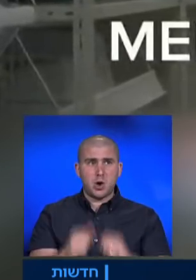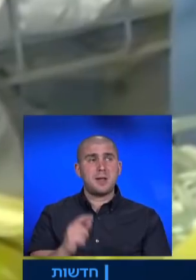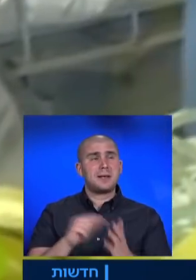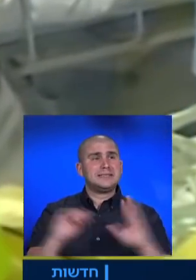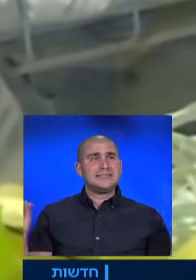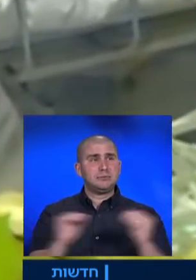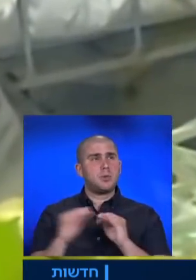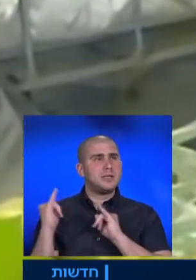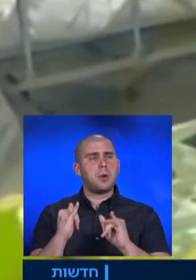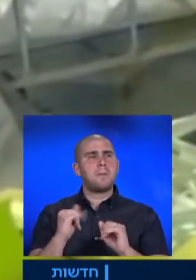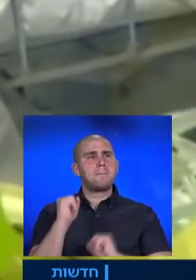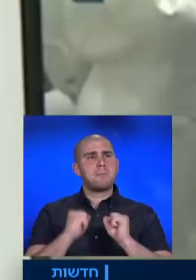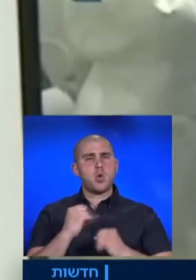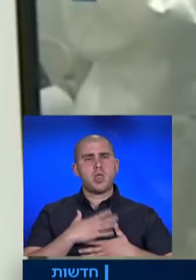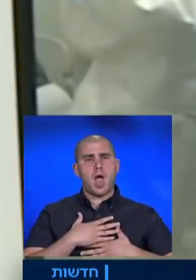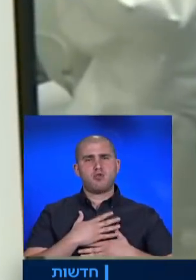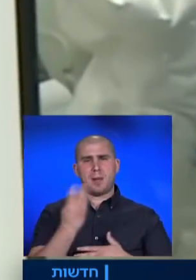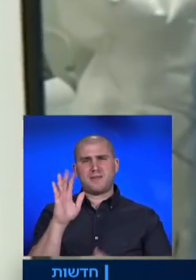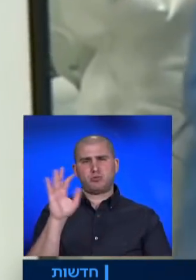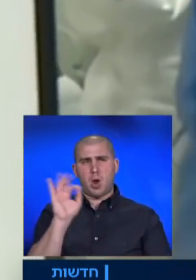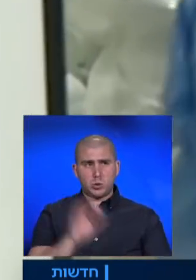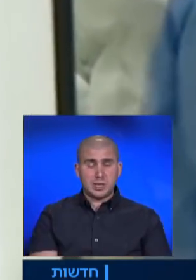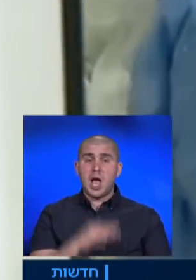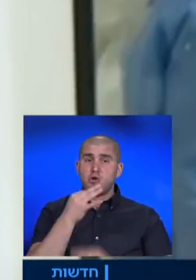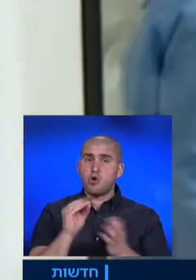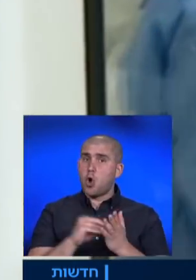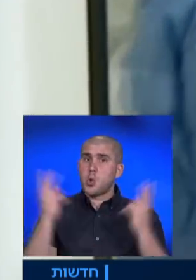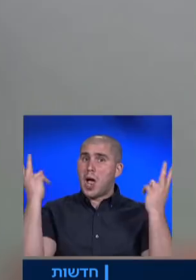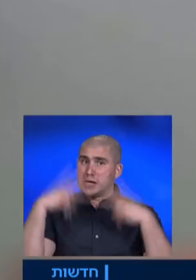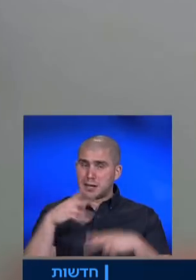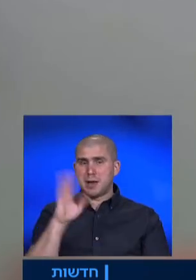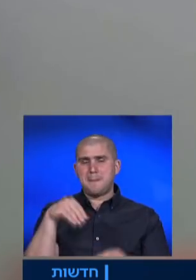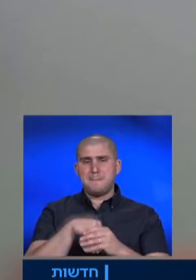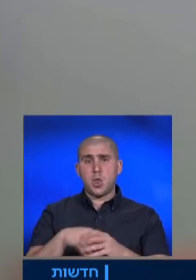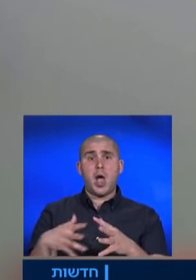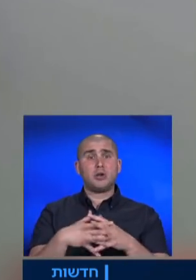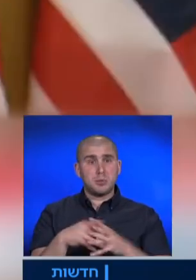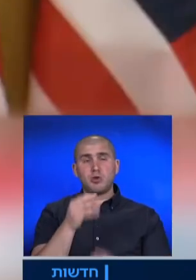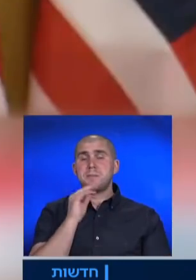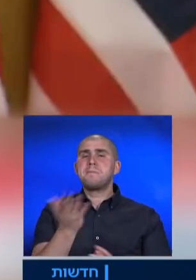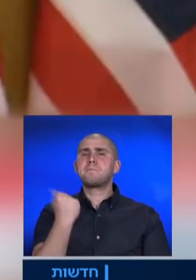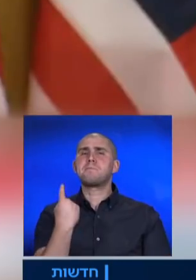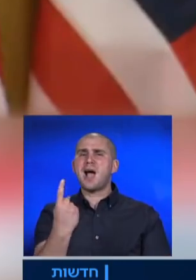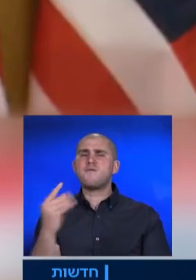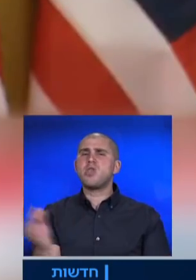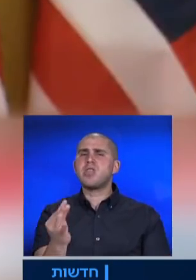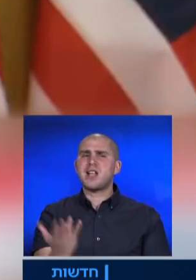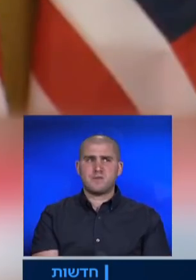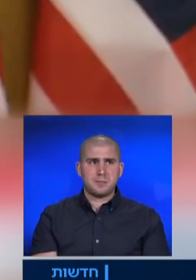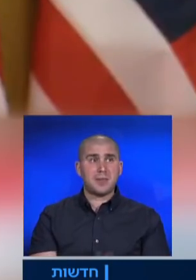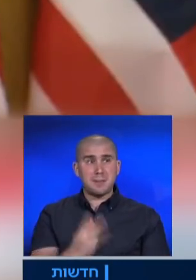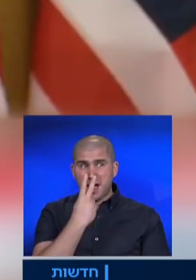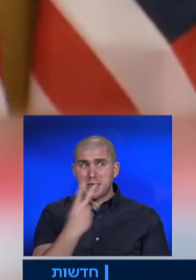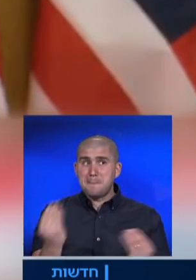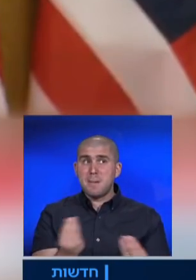fewer ventilators. השאלה שבה עדיין אין הסכמה ברורה גם בתוך ארצות הברית, היא מהיכן הגיע הנגיף. Have you seen anything at this